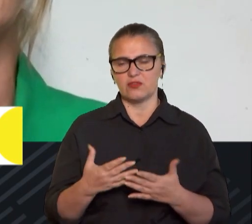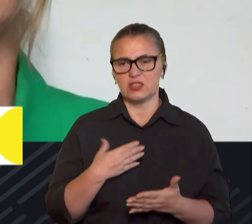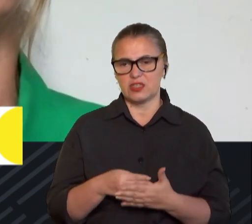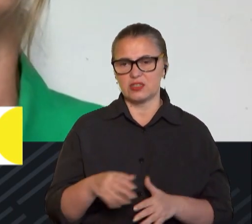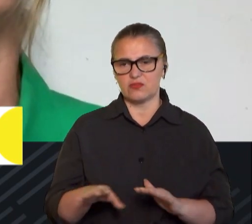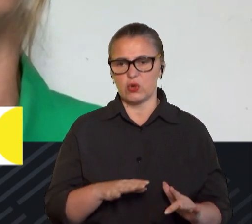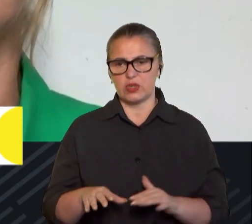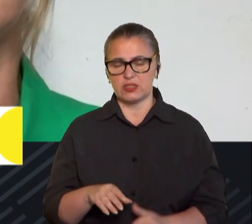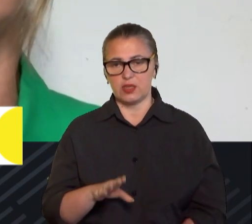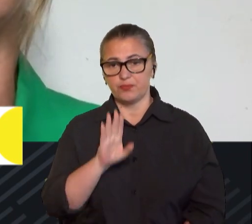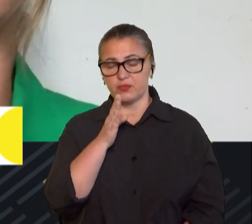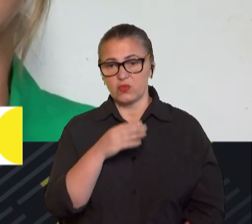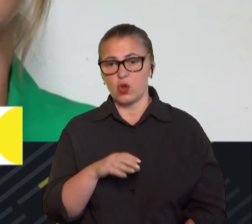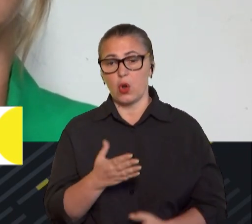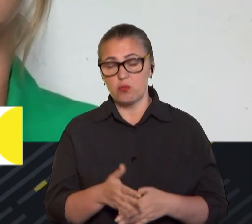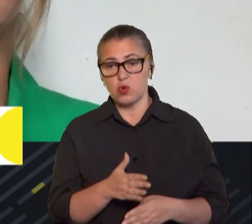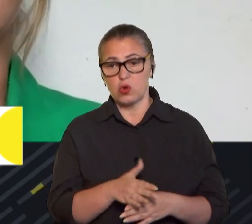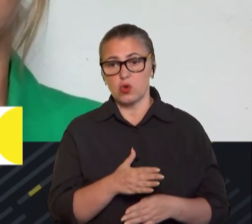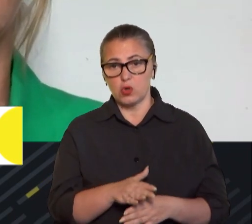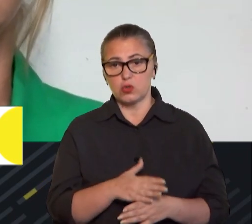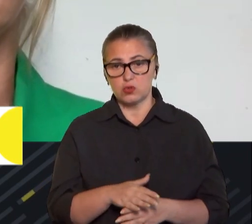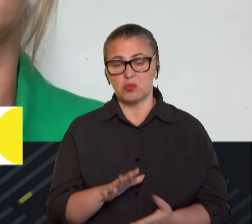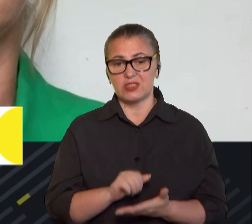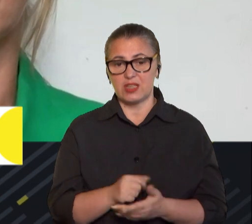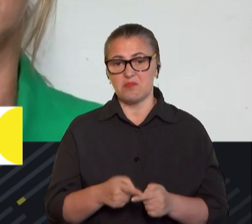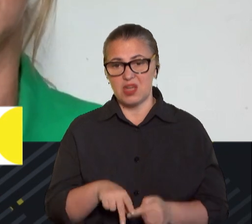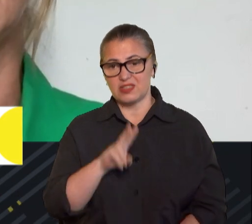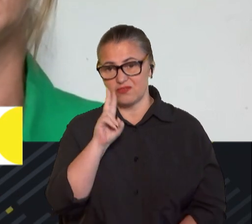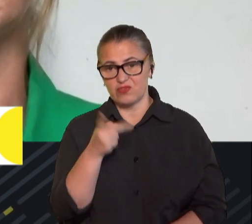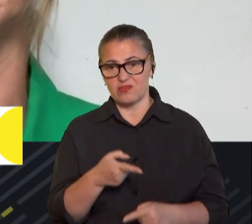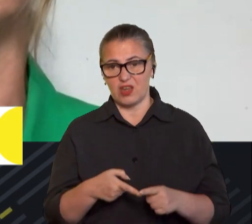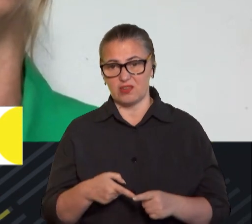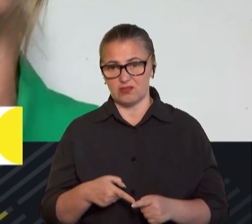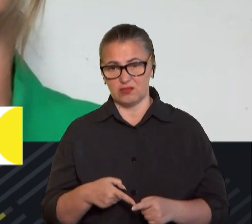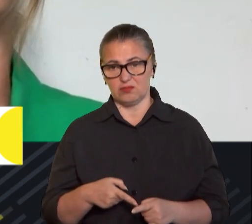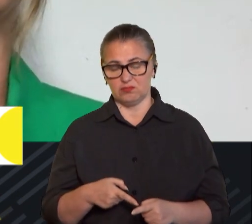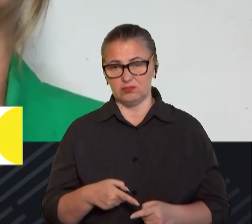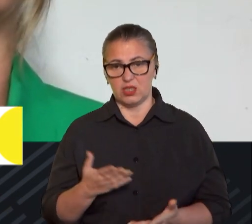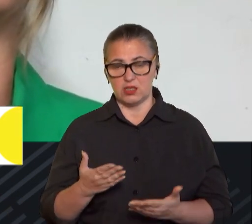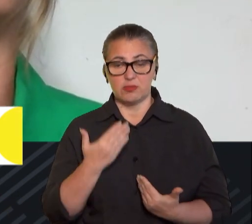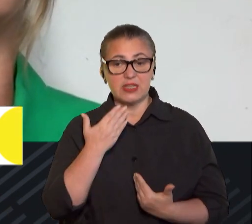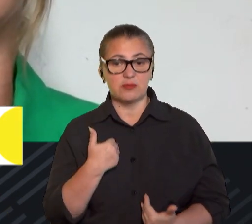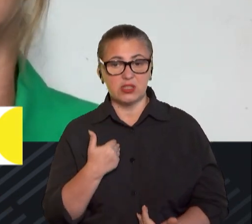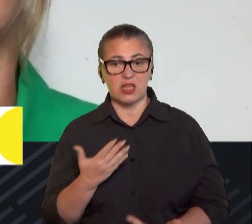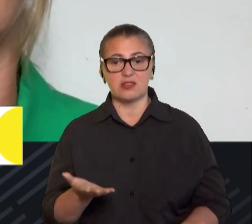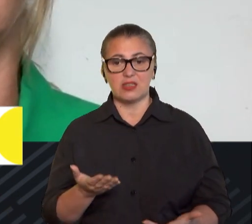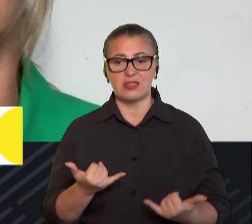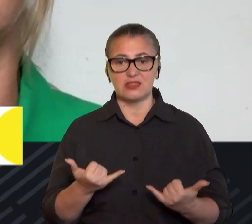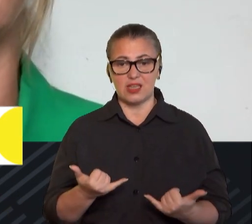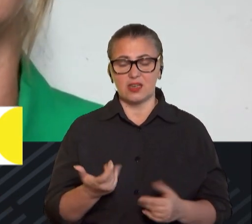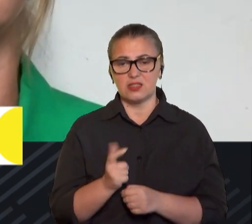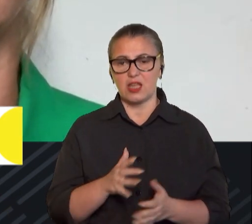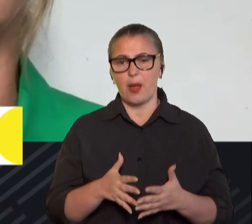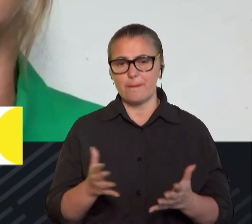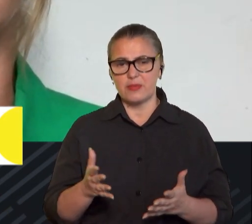дії. Вони поступово, планомірно займалися цим 2,5 роки. Тобто, якщо мене спитати, який зараз